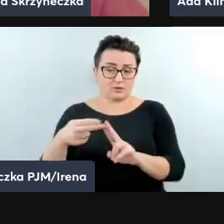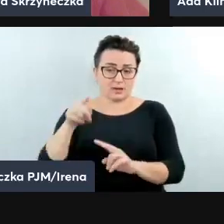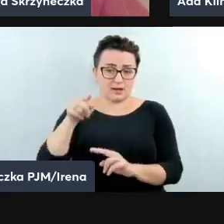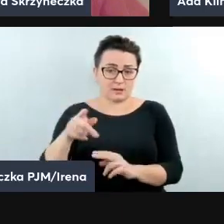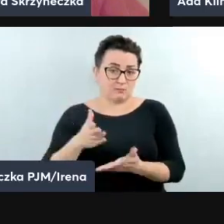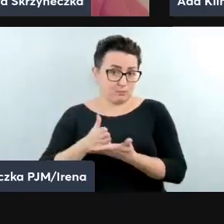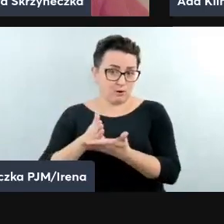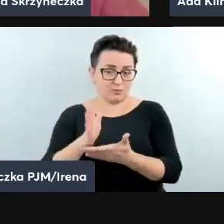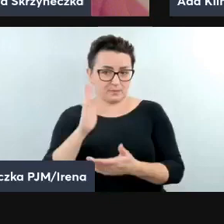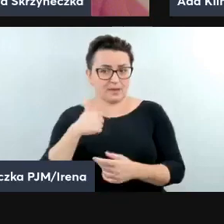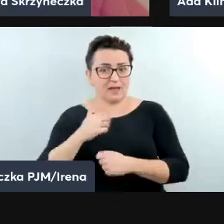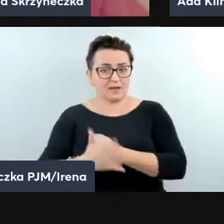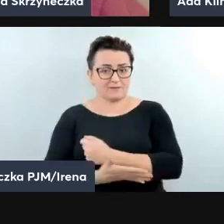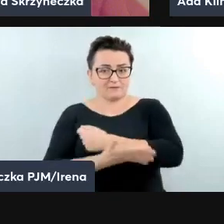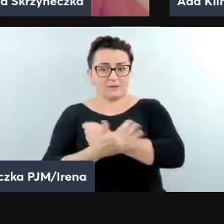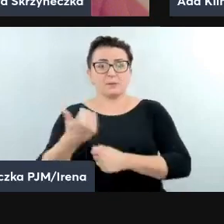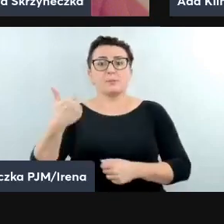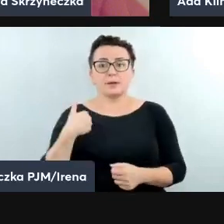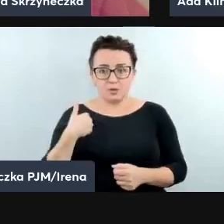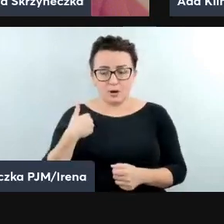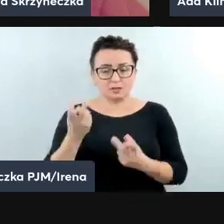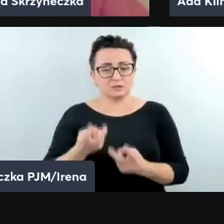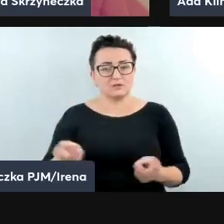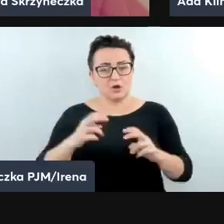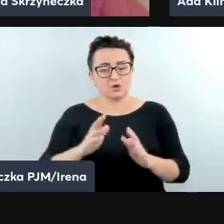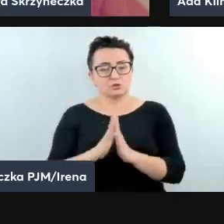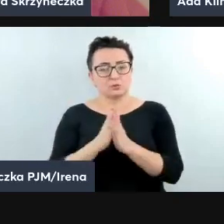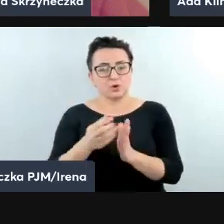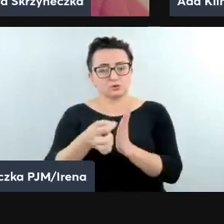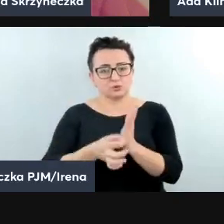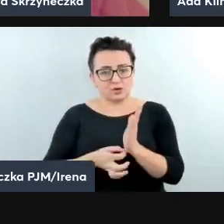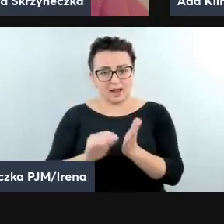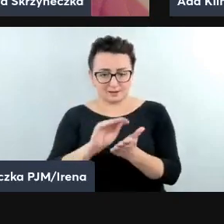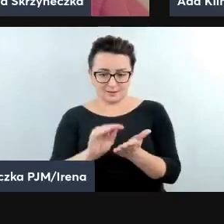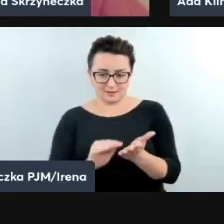tworzeniu jednej broszury, chyba jej jeszcze nie ma, ale Maja działa już tam od kilku lat.